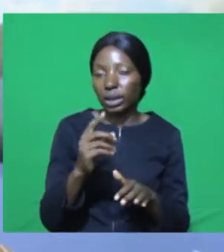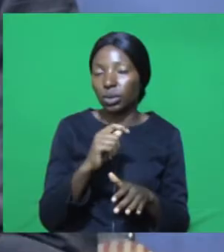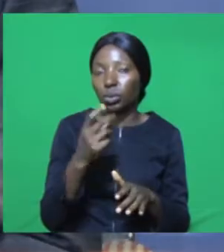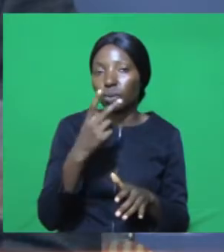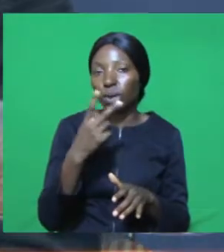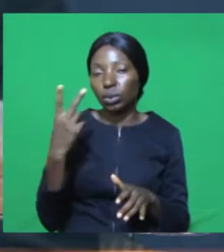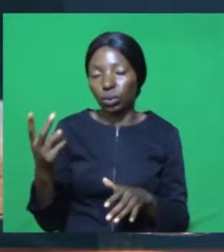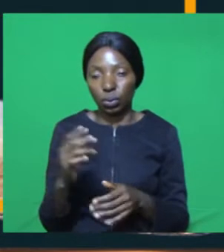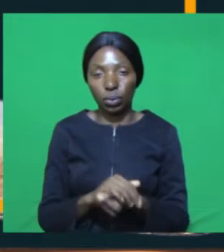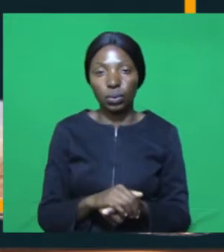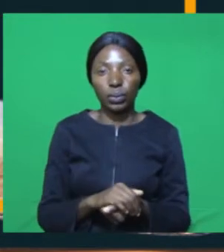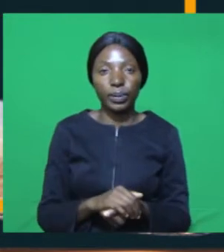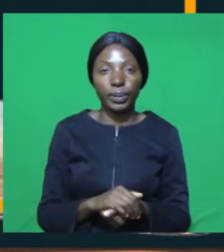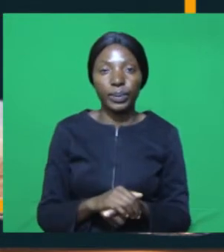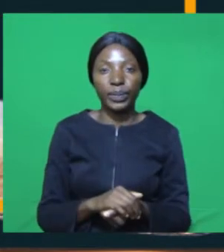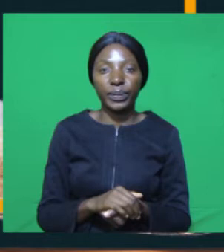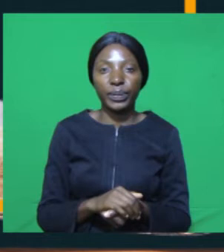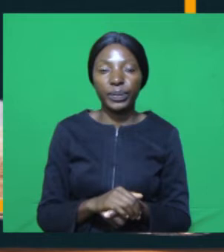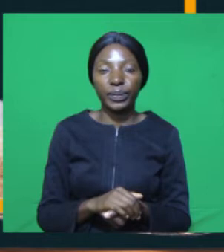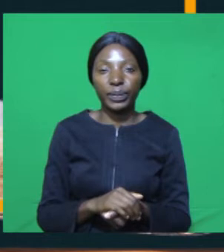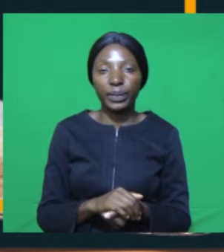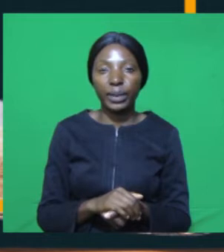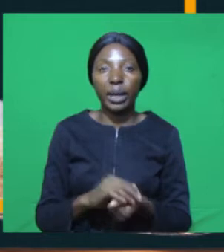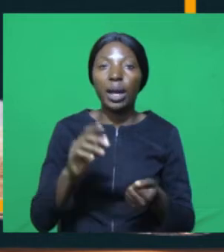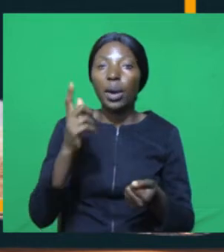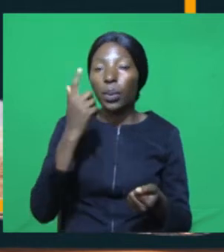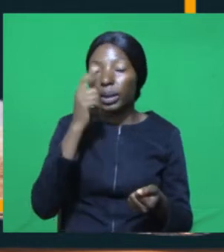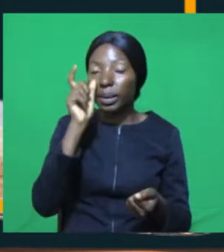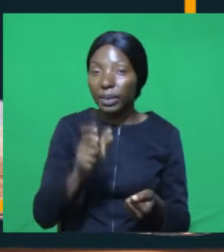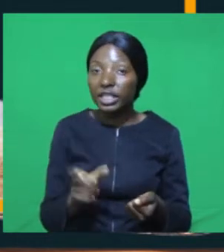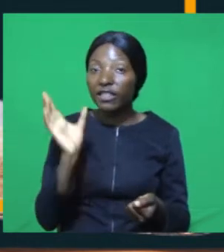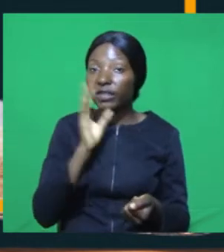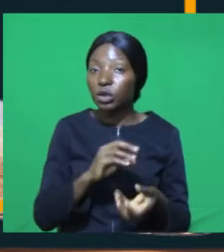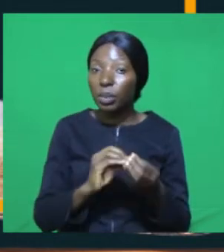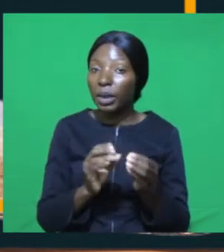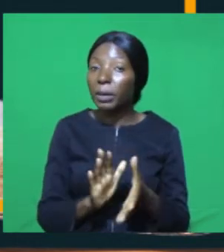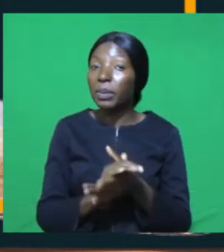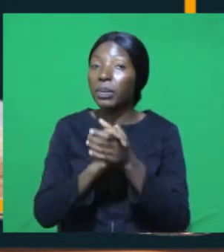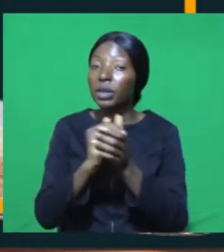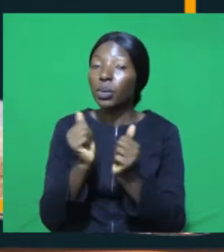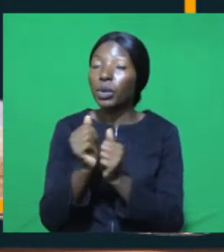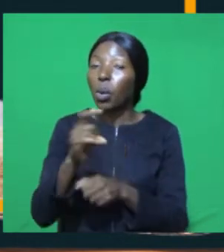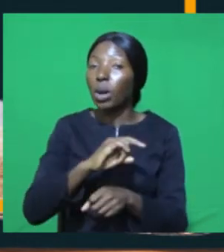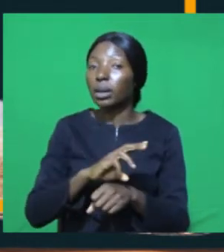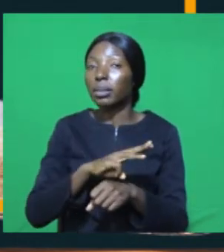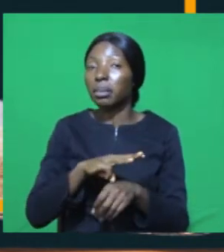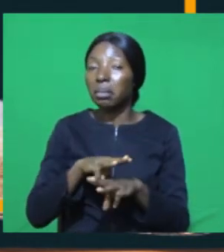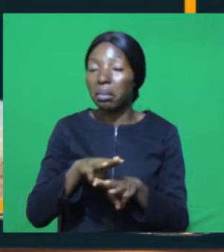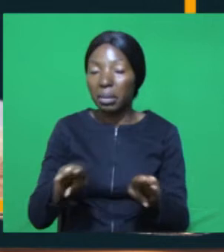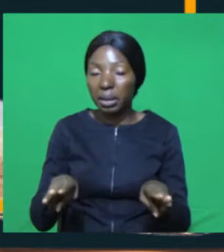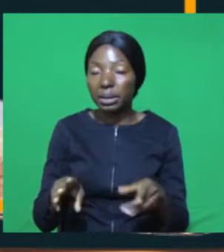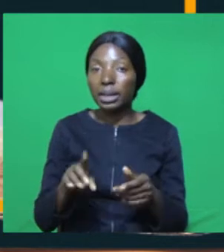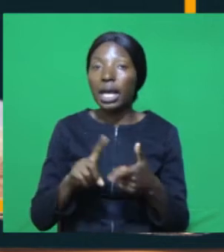Leviticus 16. Leviticus 16 verse 20 to 22. Mm-hmm. Kana apeza kuyana nisira njimbo tre, nene tende kusonga na ne